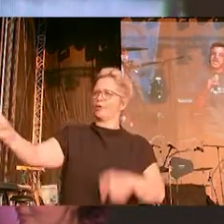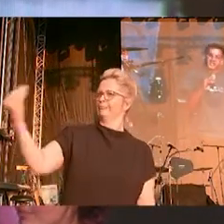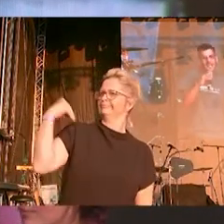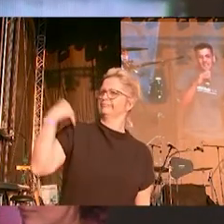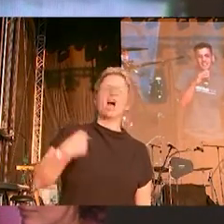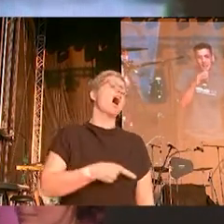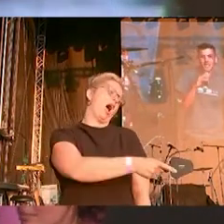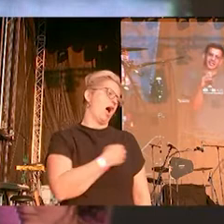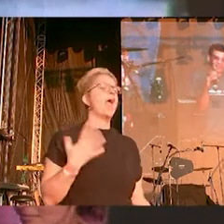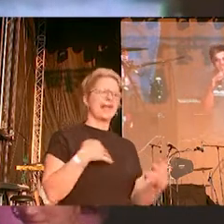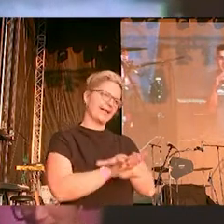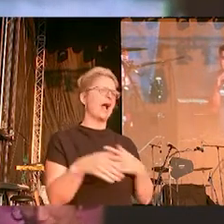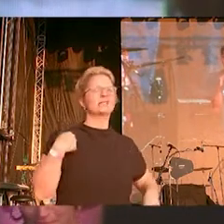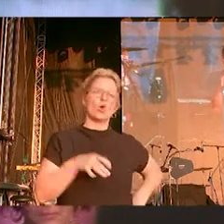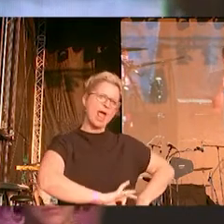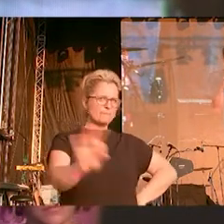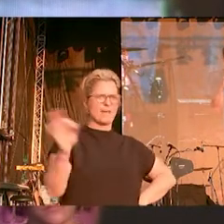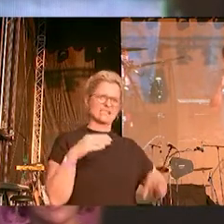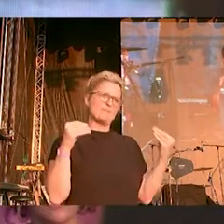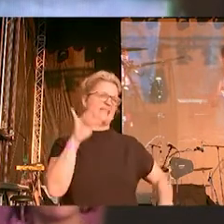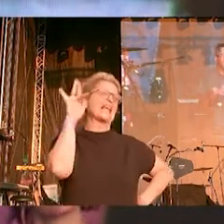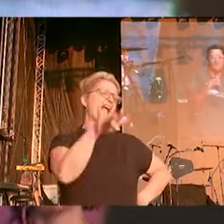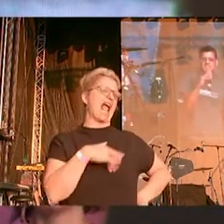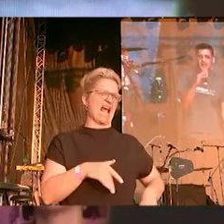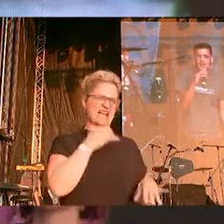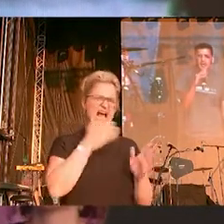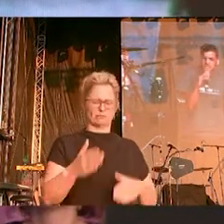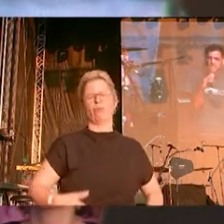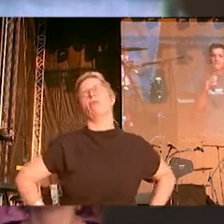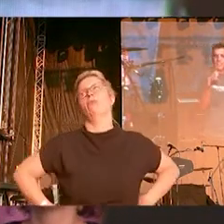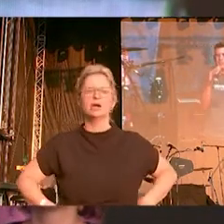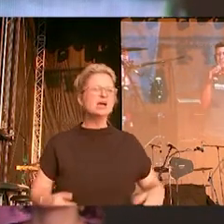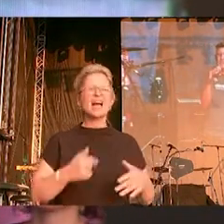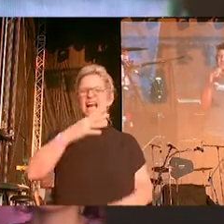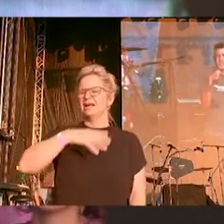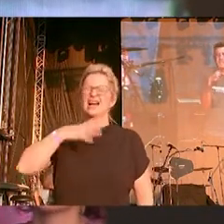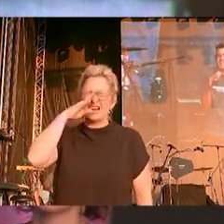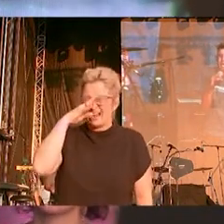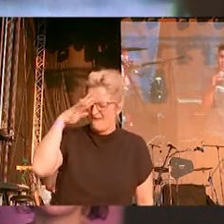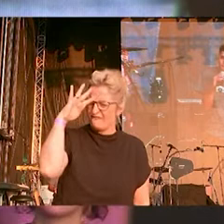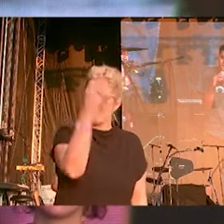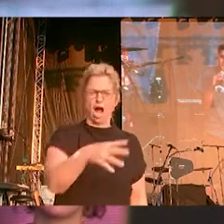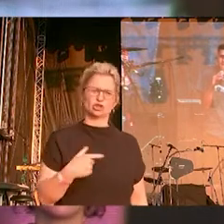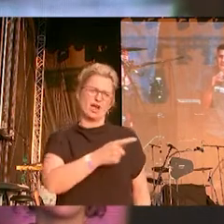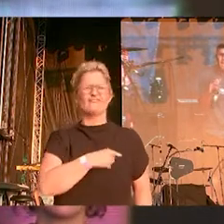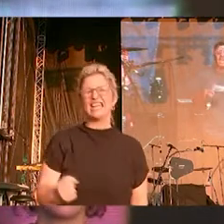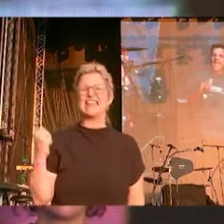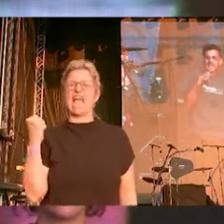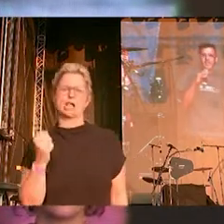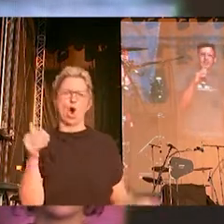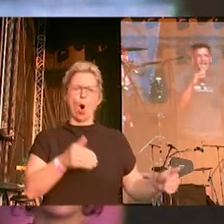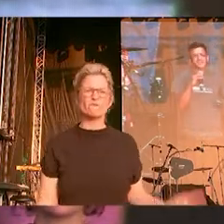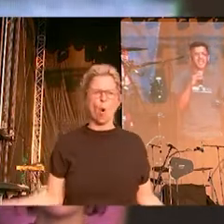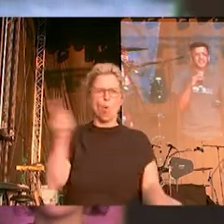sagen, Integration, das ist das beste Mittel gegen Rassismus. Was für ein Quatsch, was für eine perfide Täter-Opfer-Umkehr.